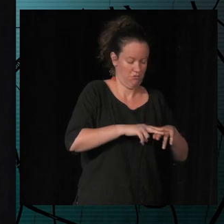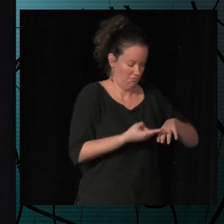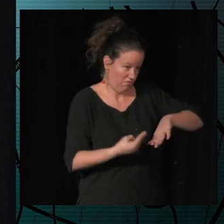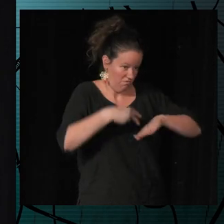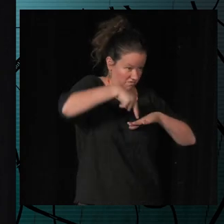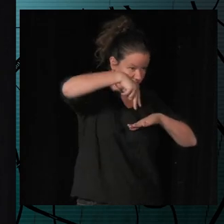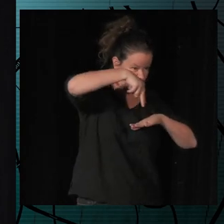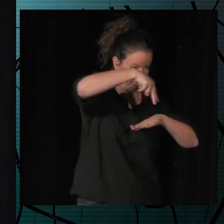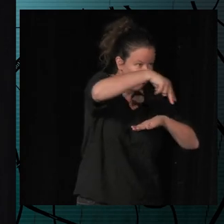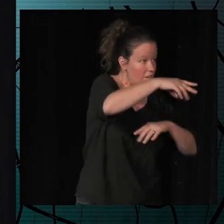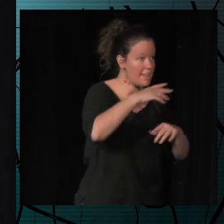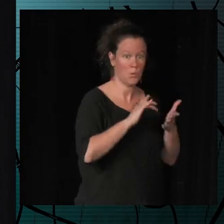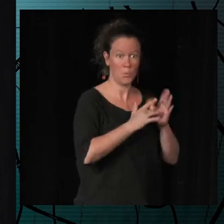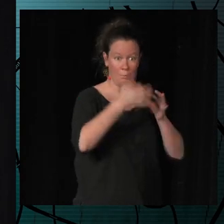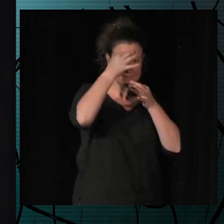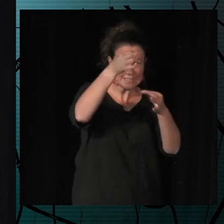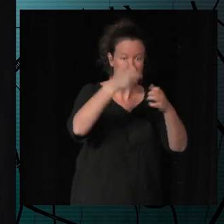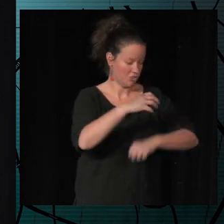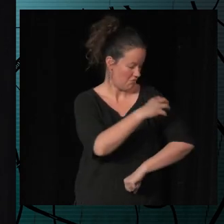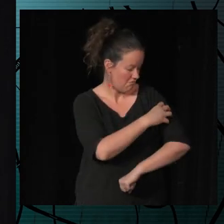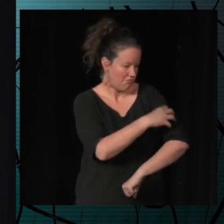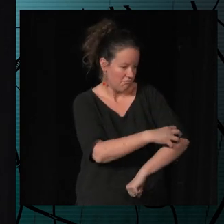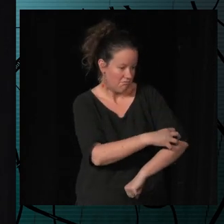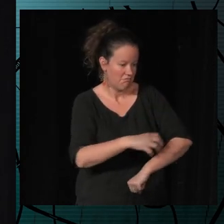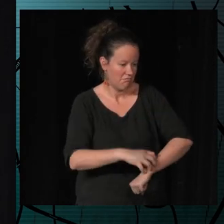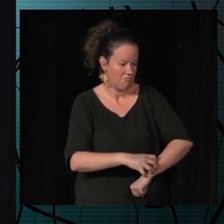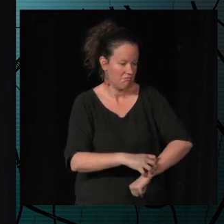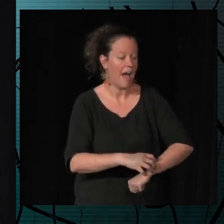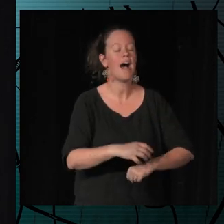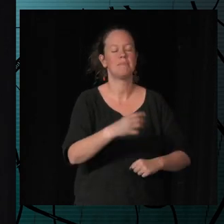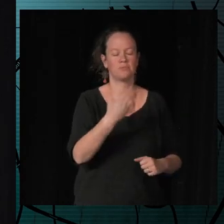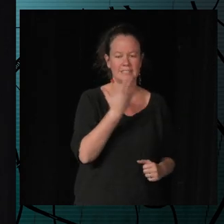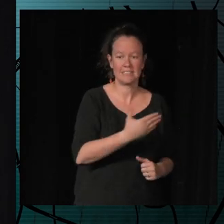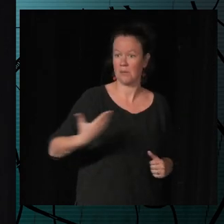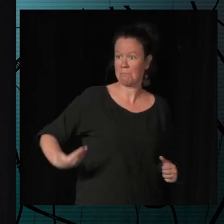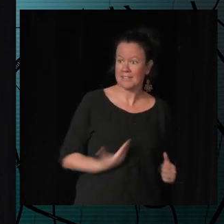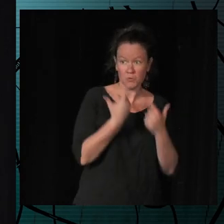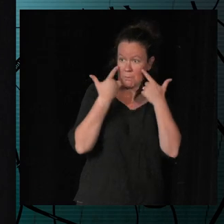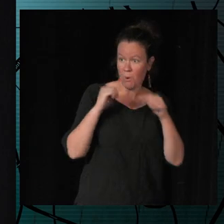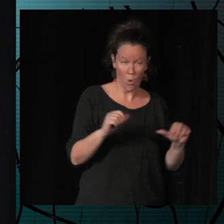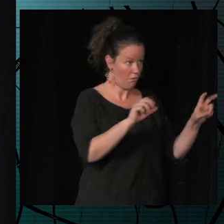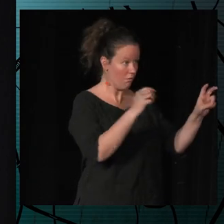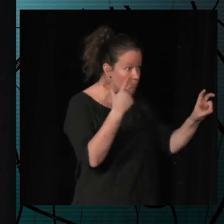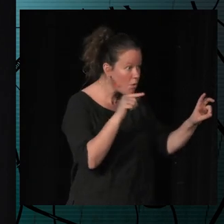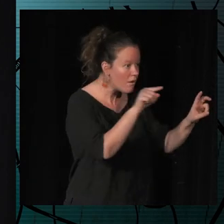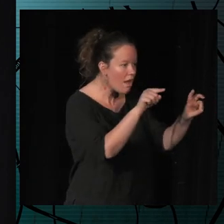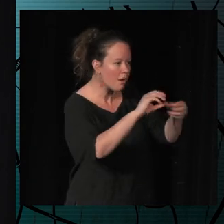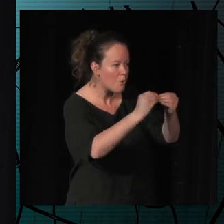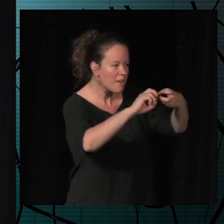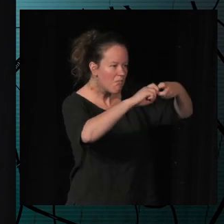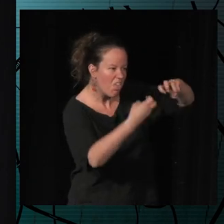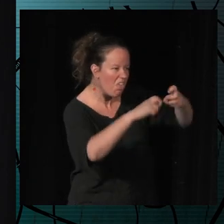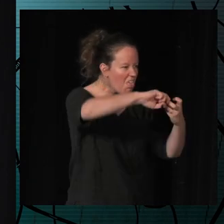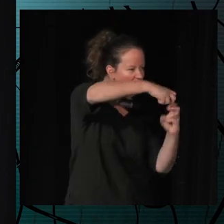articulations les cartilages qui apparaissent bon je vais pas rentrer dans tous les détails mais en tout cas on sent qu'il ai aussi une volonté de certains développeurs d'aller justement à